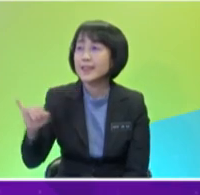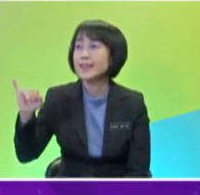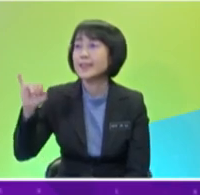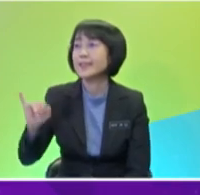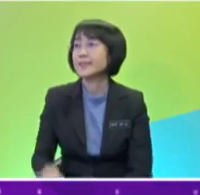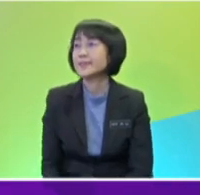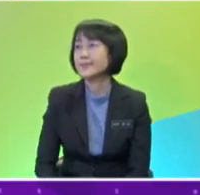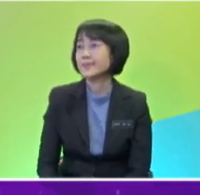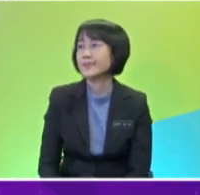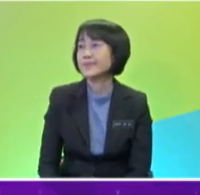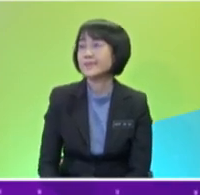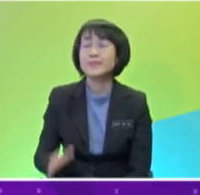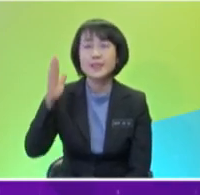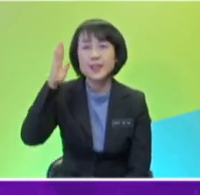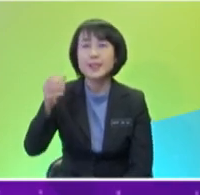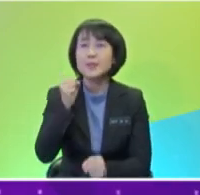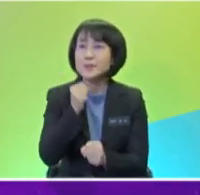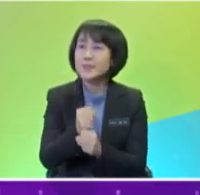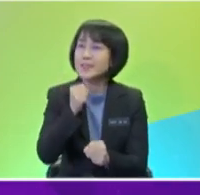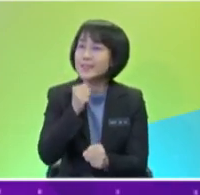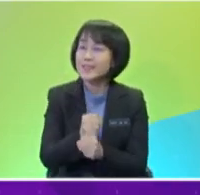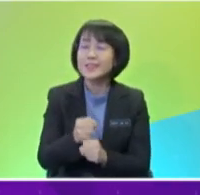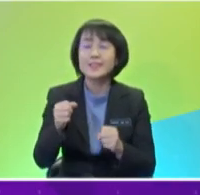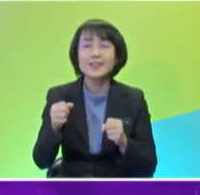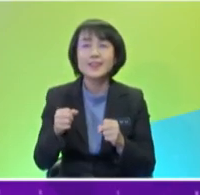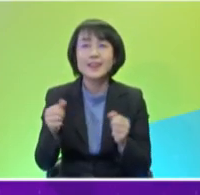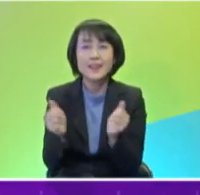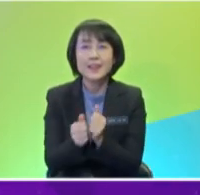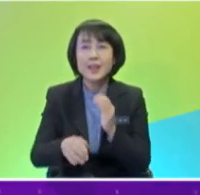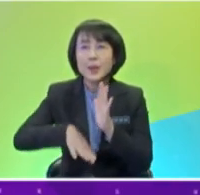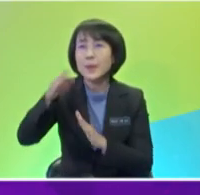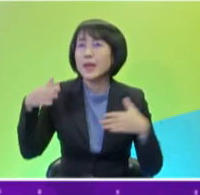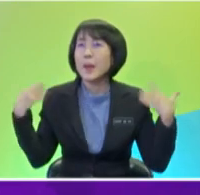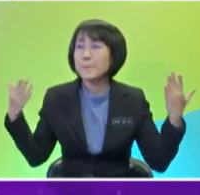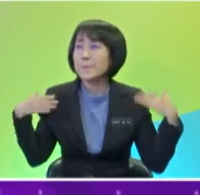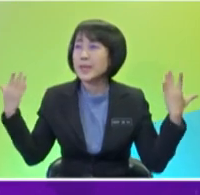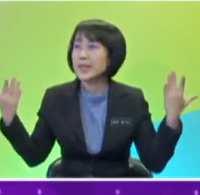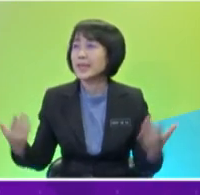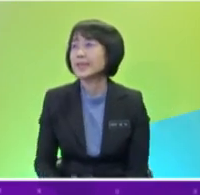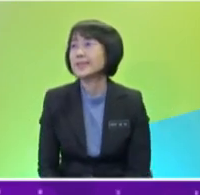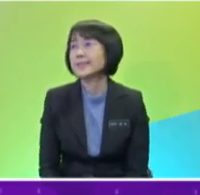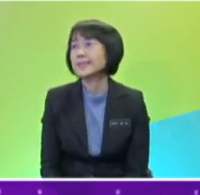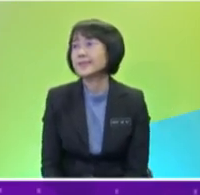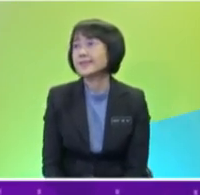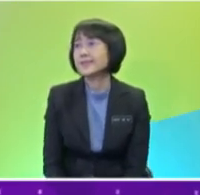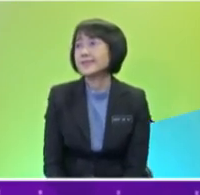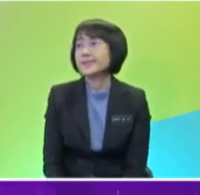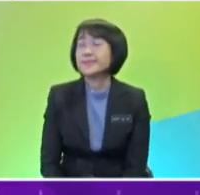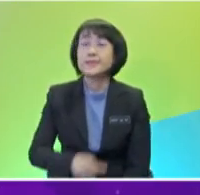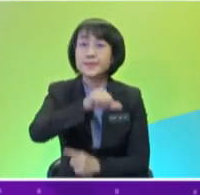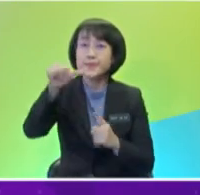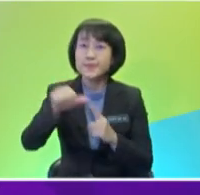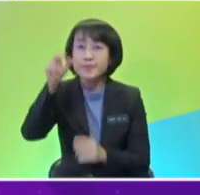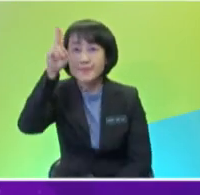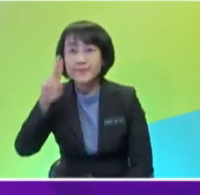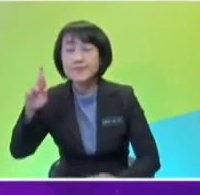dia pun akan bekerja dengan lebih senang hati oke dan apabila kita menghormati